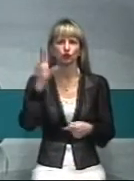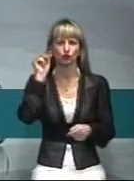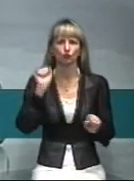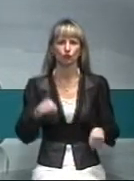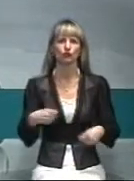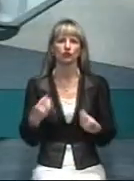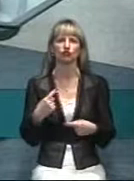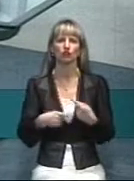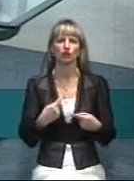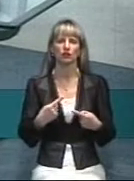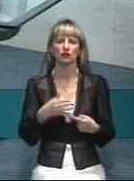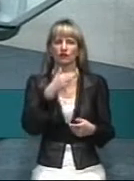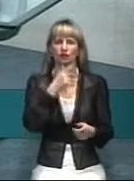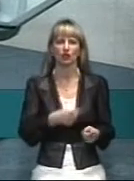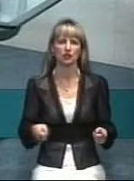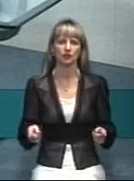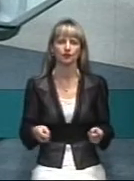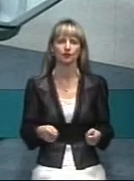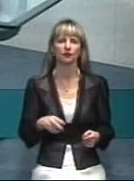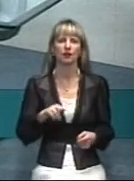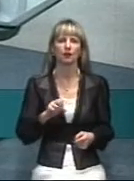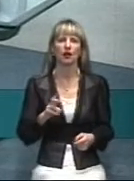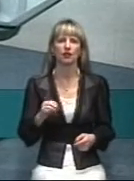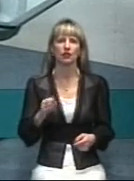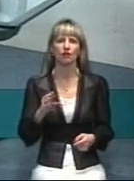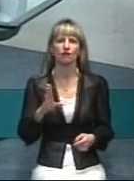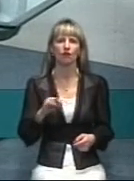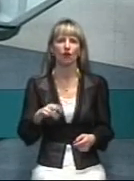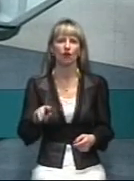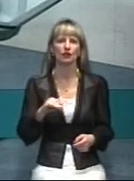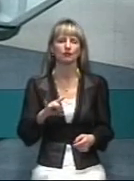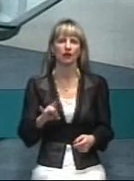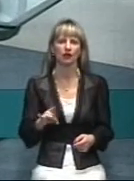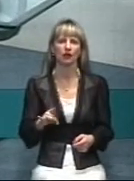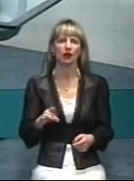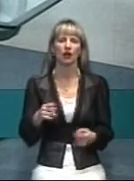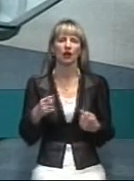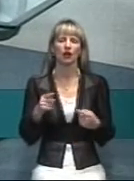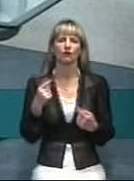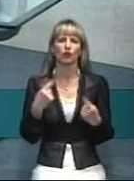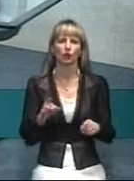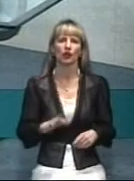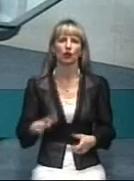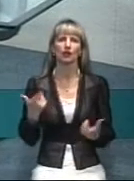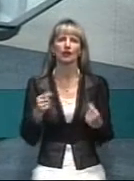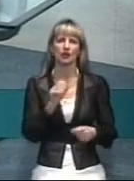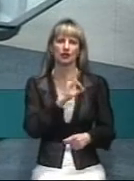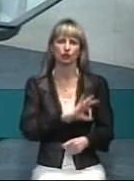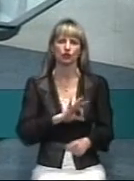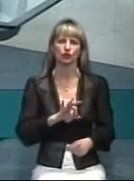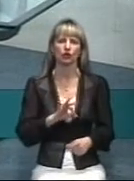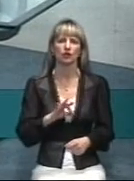дати через деякий час. Пане Володимир, а чи траплялося в інших регіонах, де використовуються радари з жовтня,